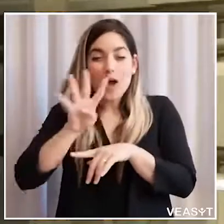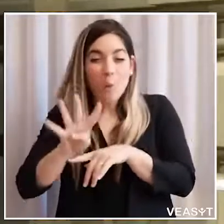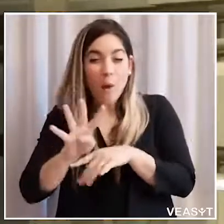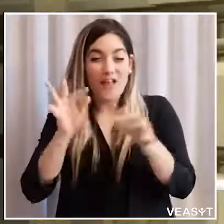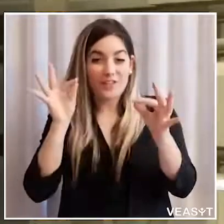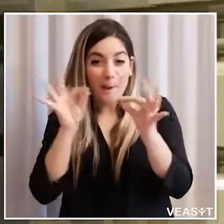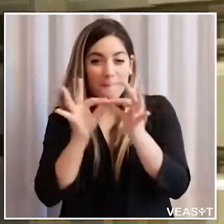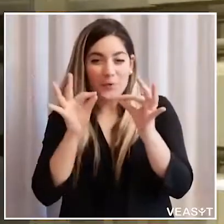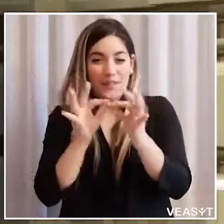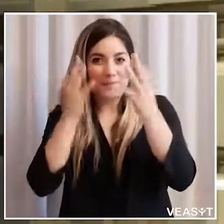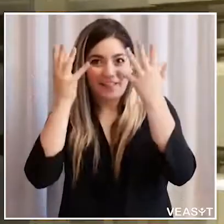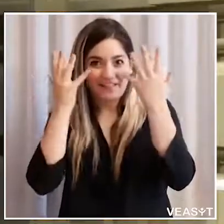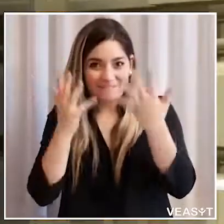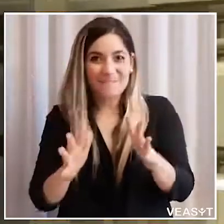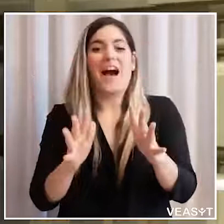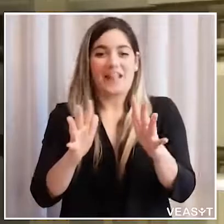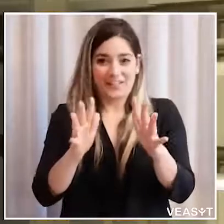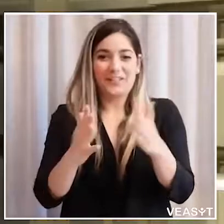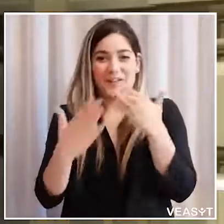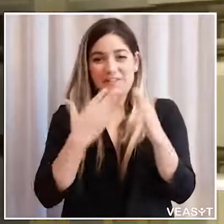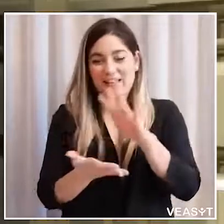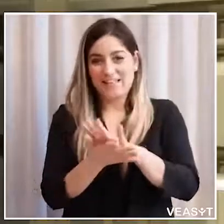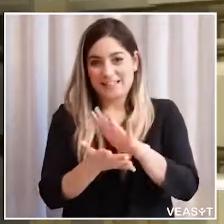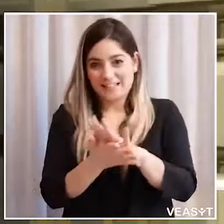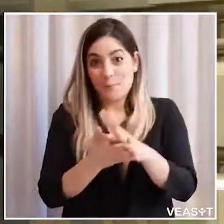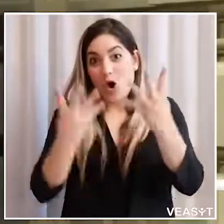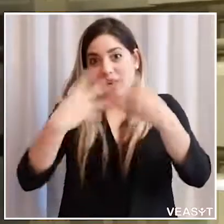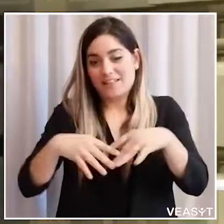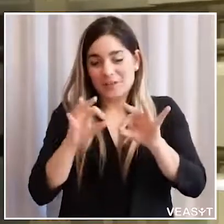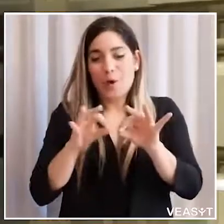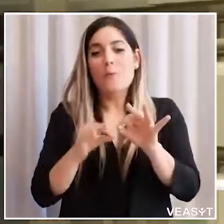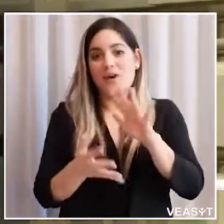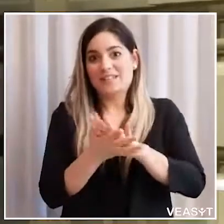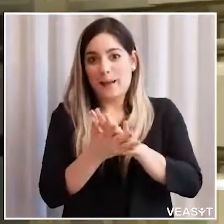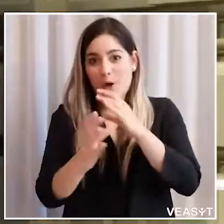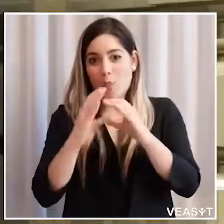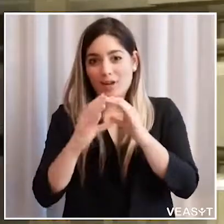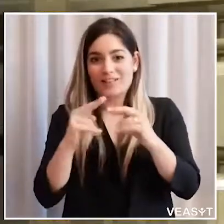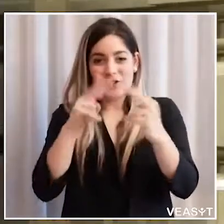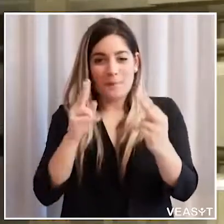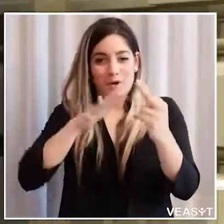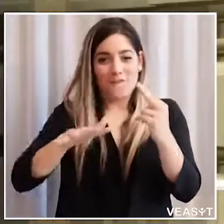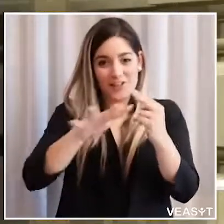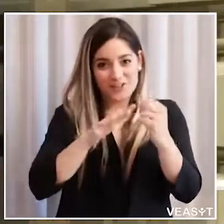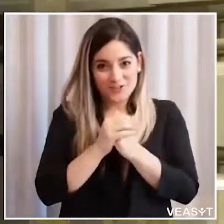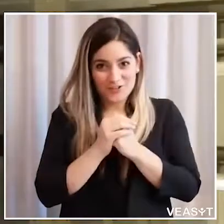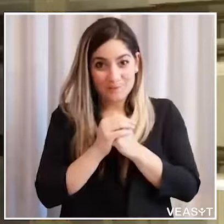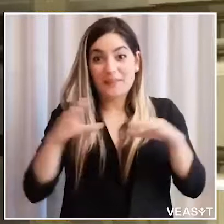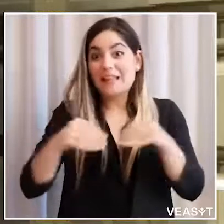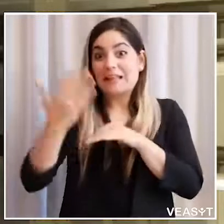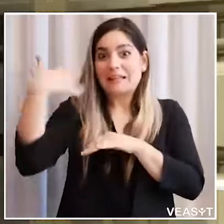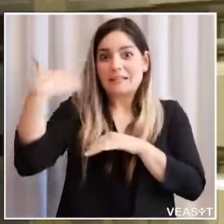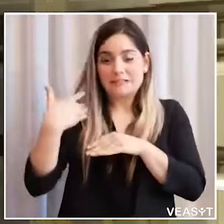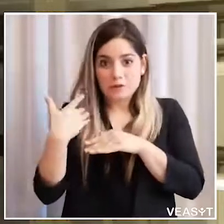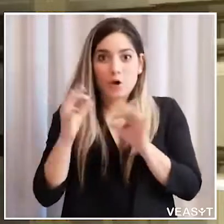appuntamento fisso con la conferenza stampa virtuale organizzata dall'agenzia per la stampa e la comunicazione della provincia inizialmente